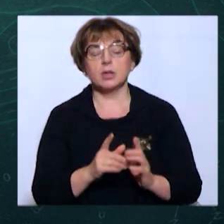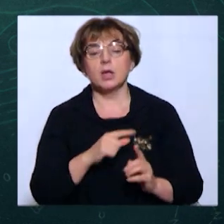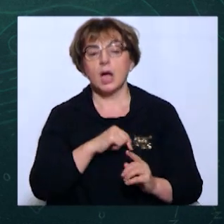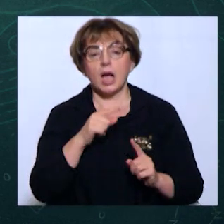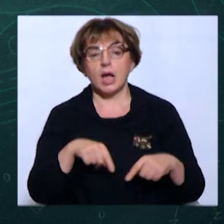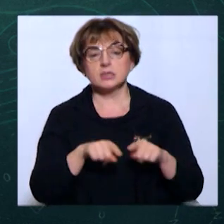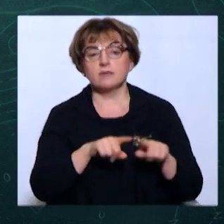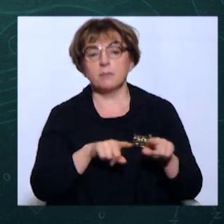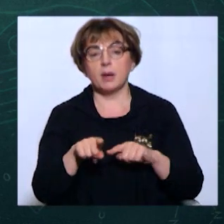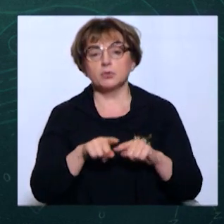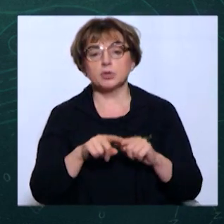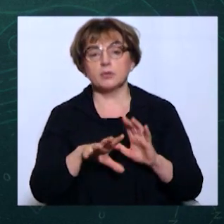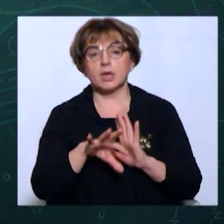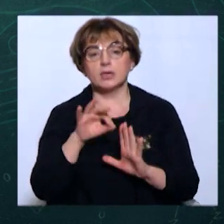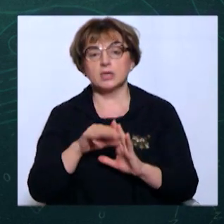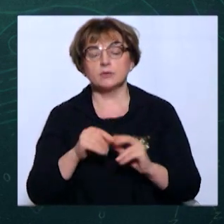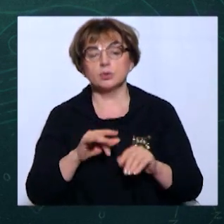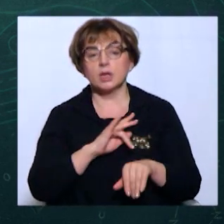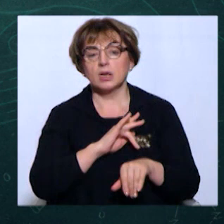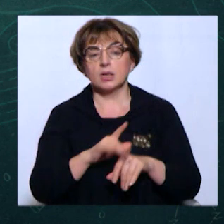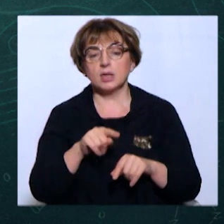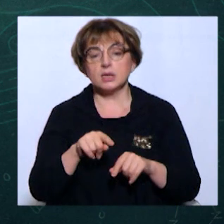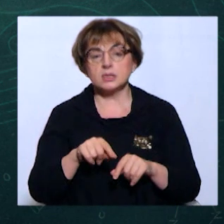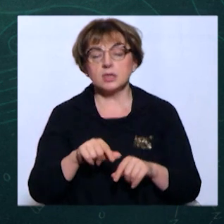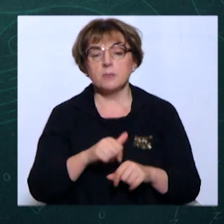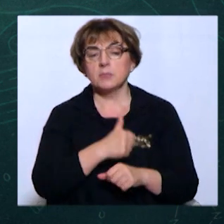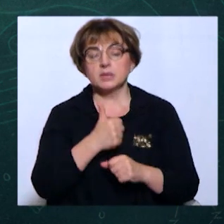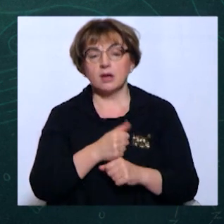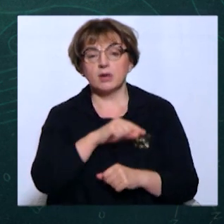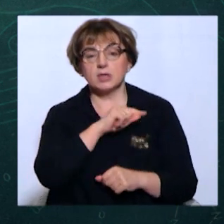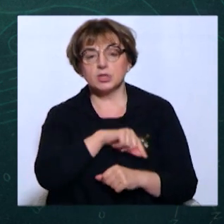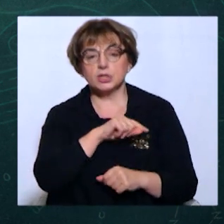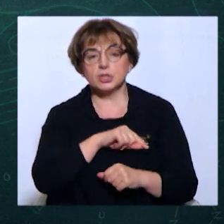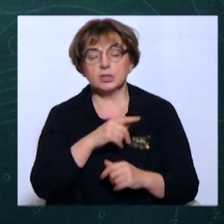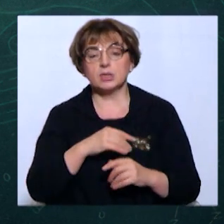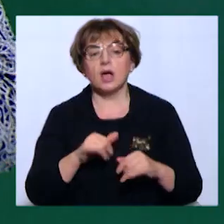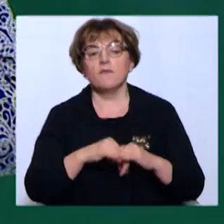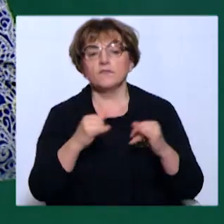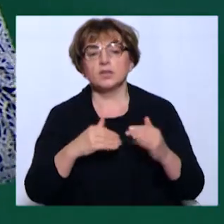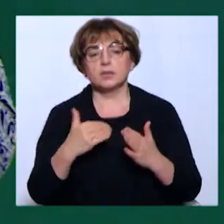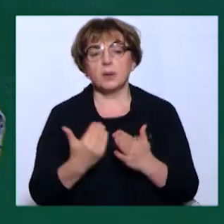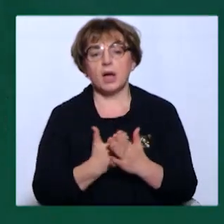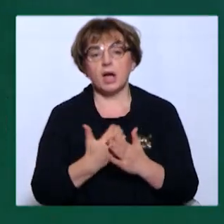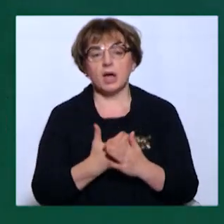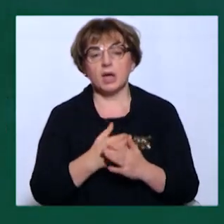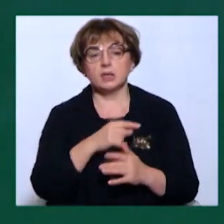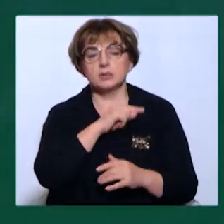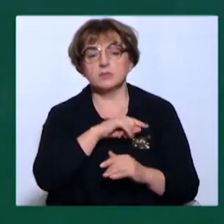მამოძრავებელი გადარჩევის დროს გაქრება ძირითადი ნიშანთვისებები და ვითარდება ახალი